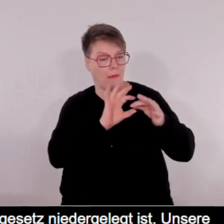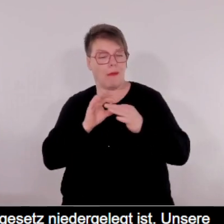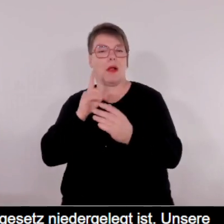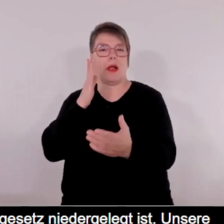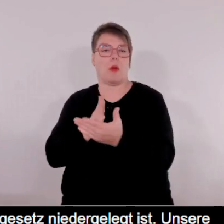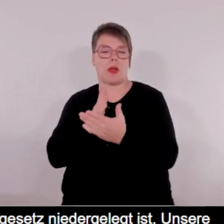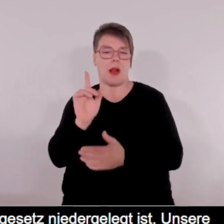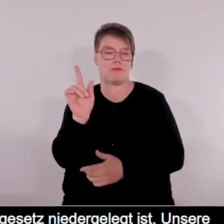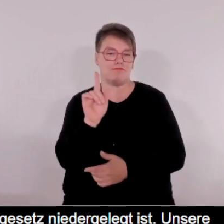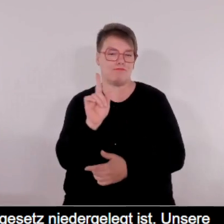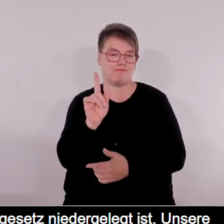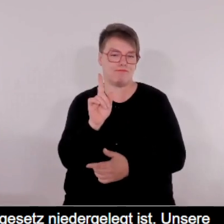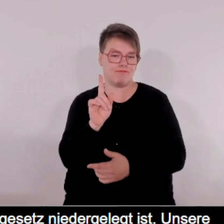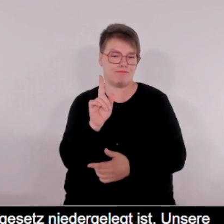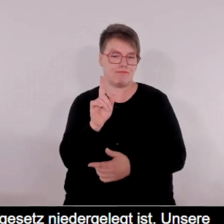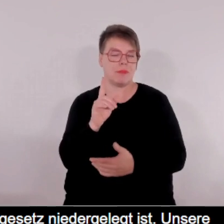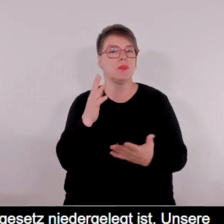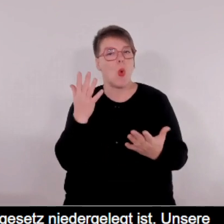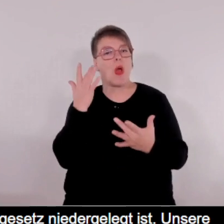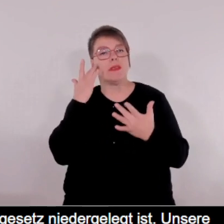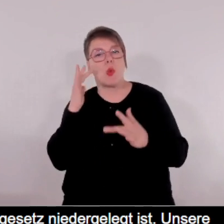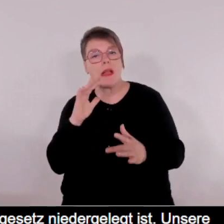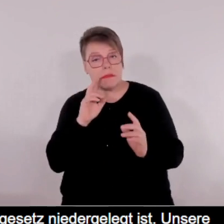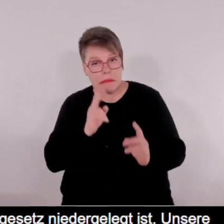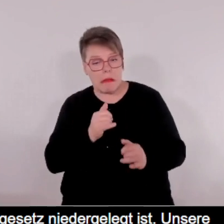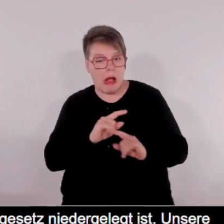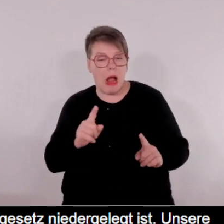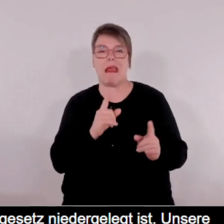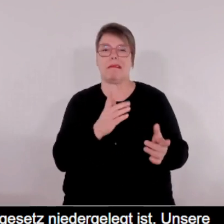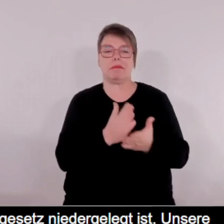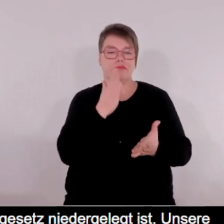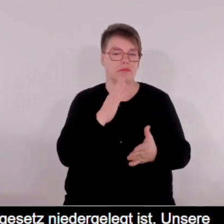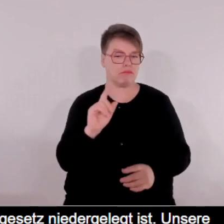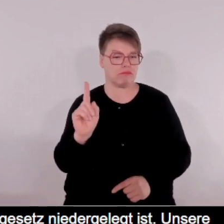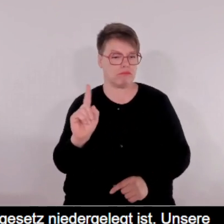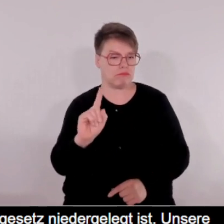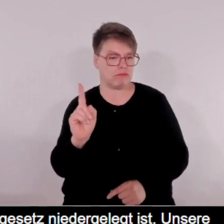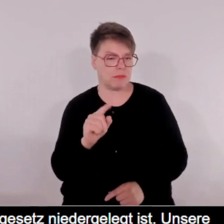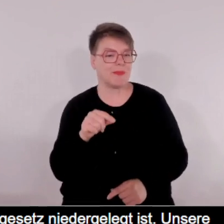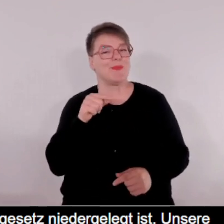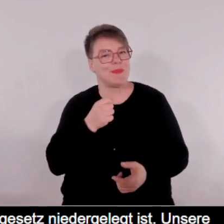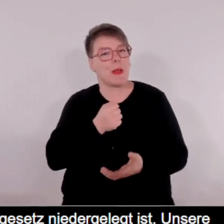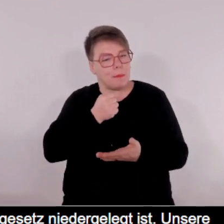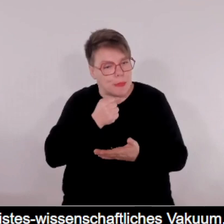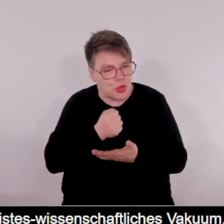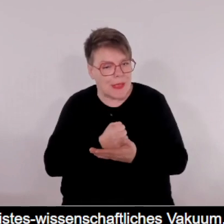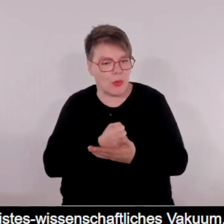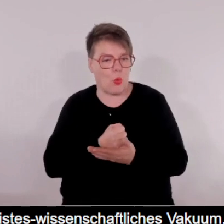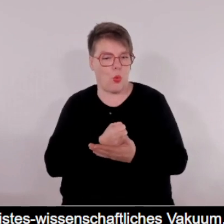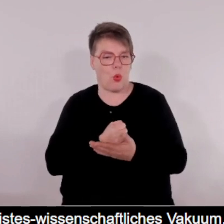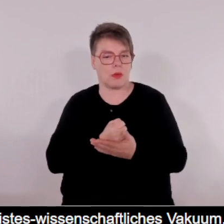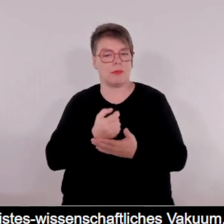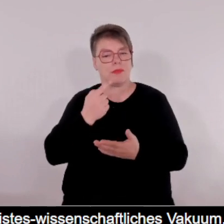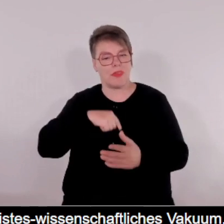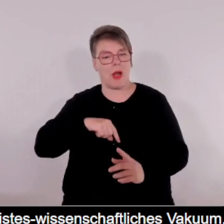Es steht für elementare Werte wie Menschenwürde, Nächstenliebe und Toleranz. Und dieses Konzept hat